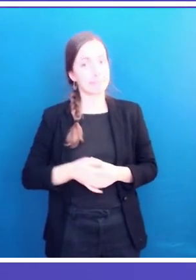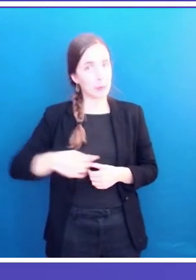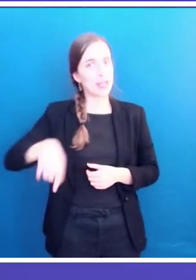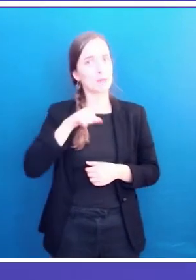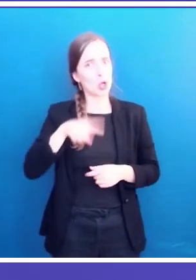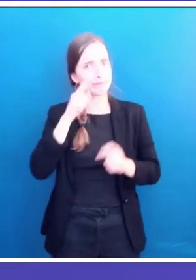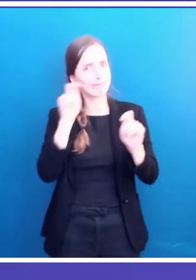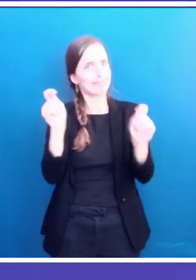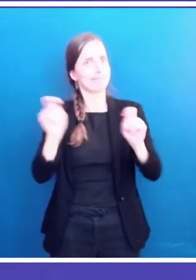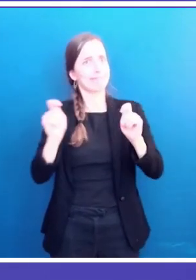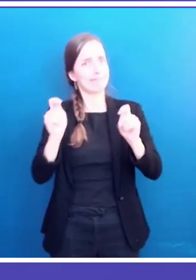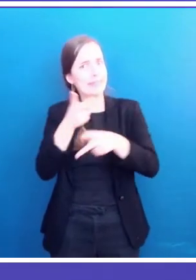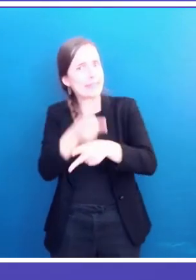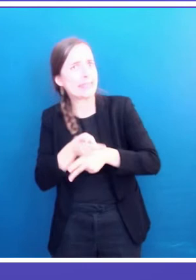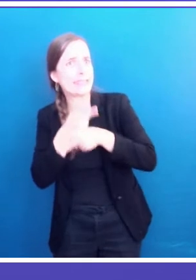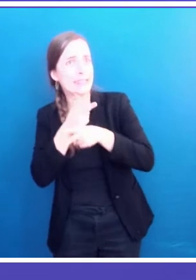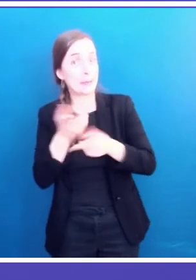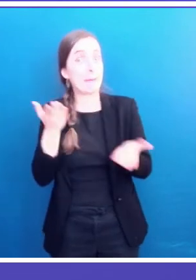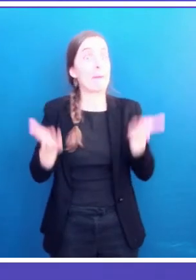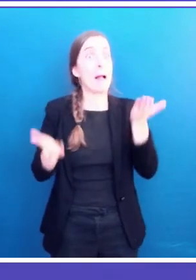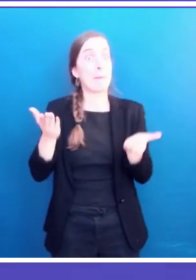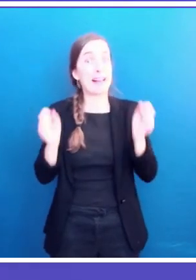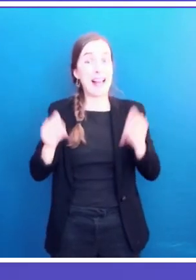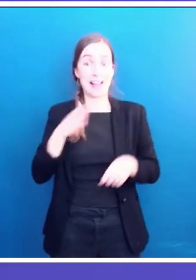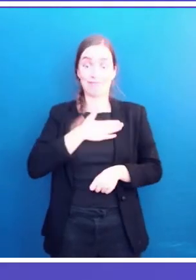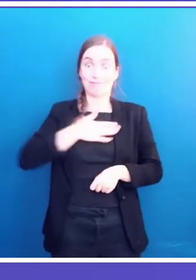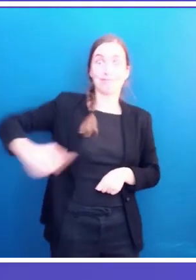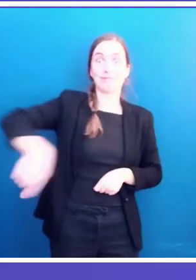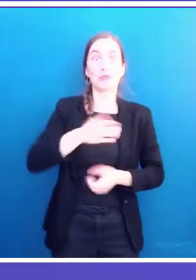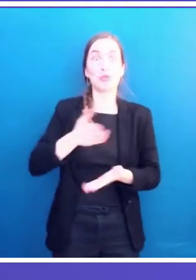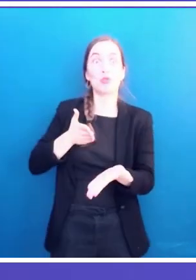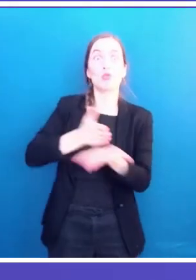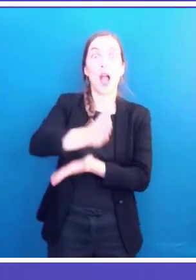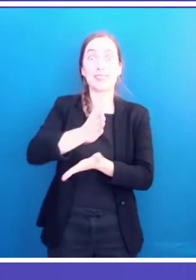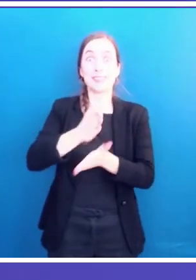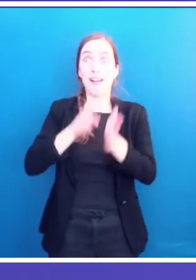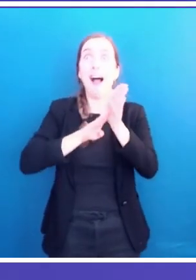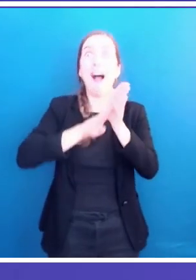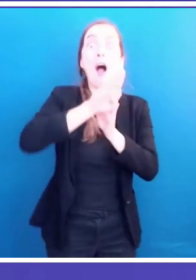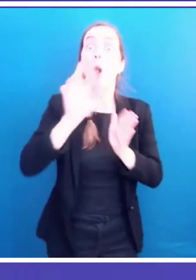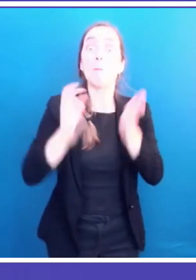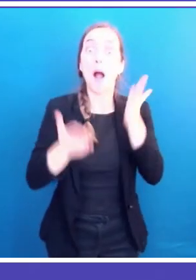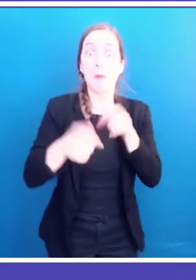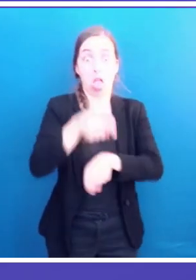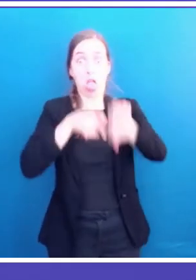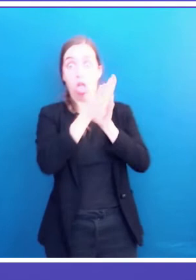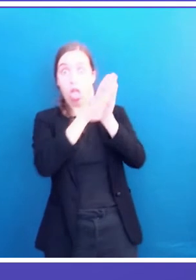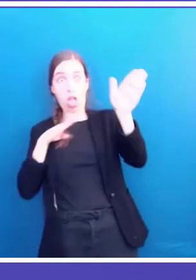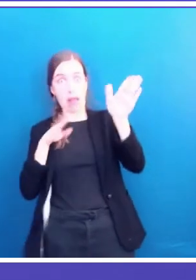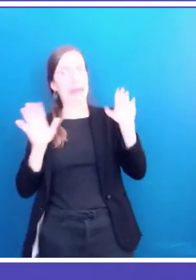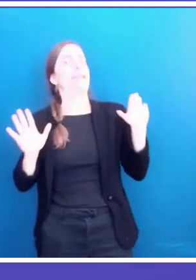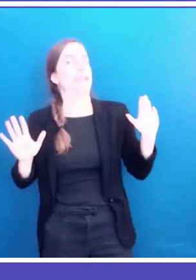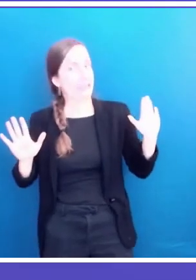هو يمكننا أن نشهد تراجعاً بشكل عام على مستوى حقوق الإنسان، لا سيما من حيث المساواة